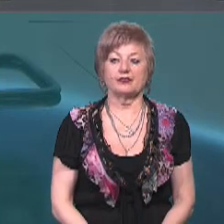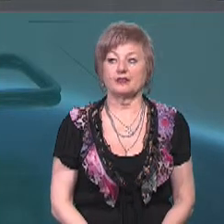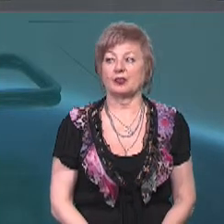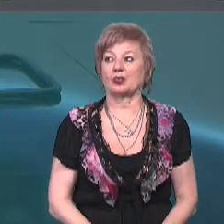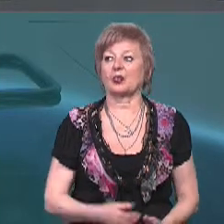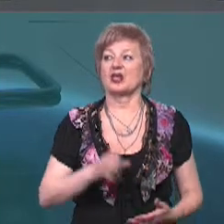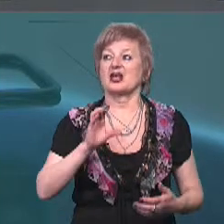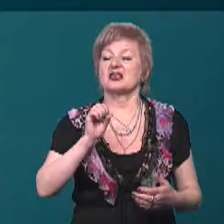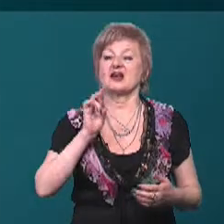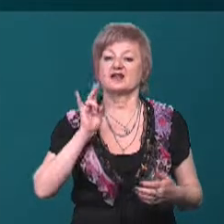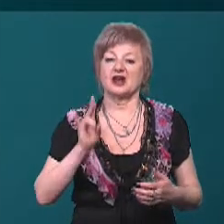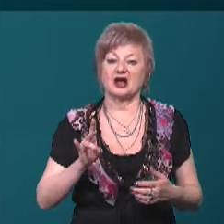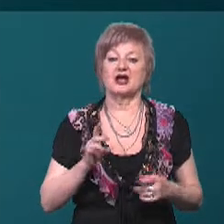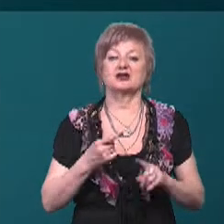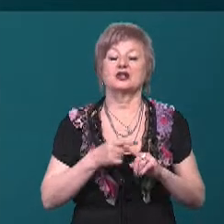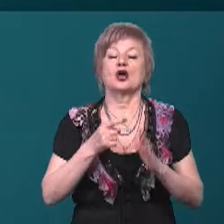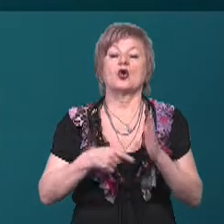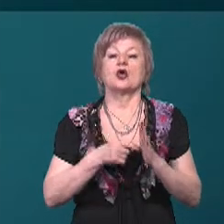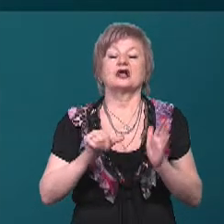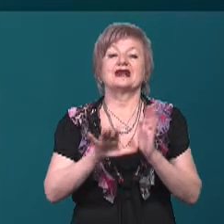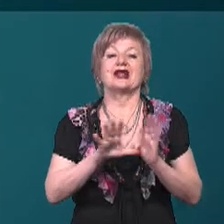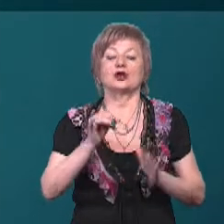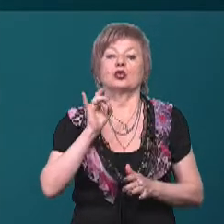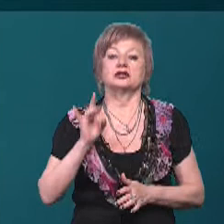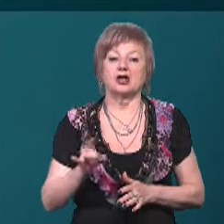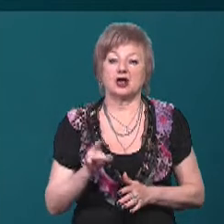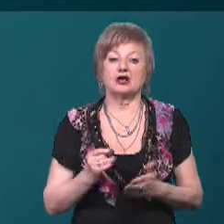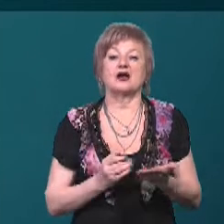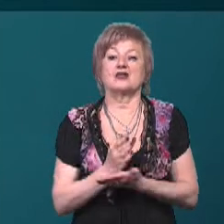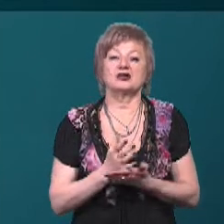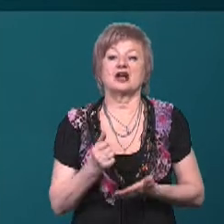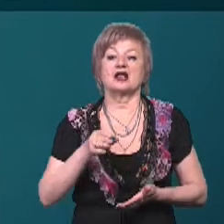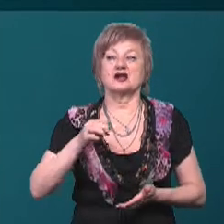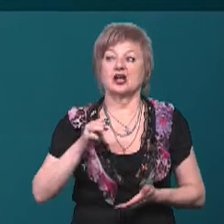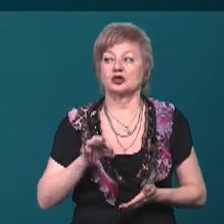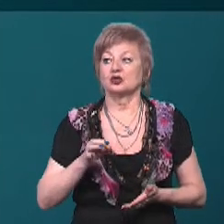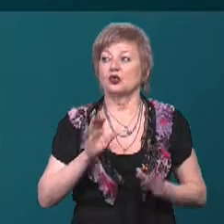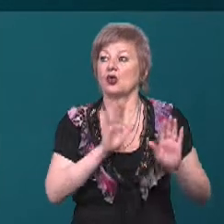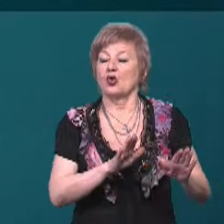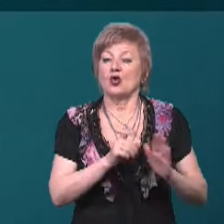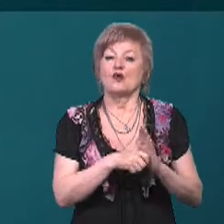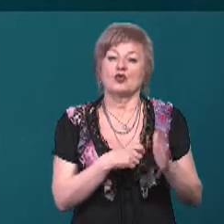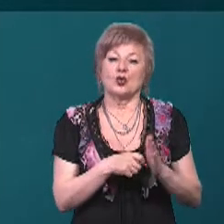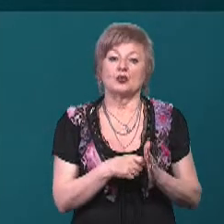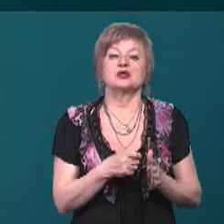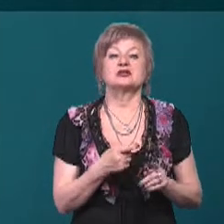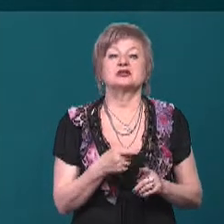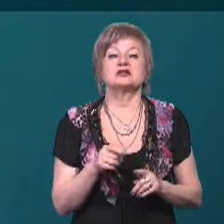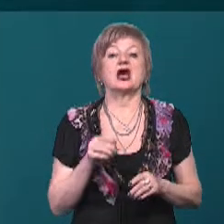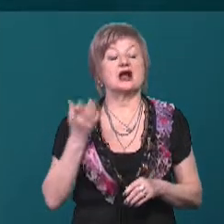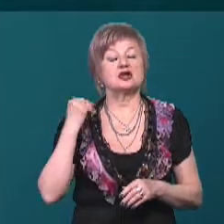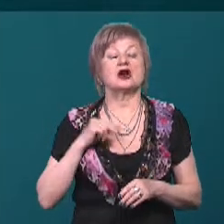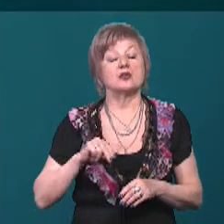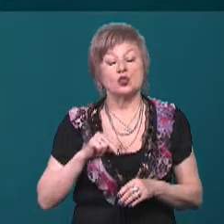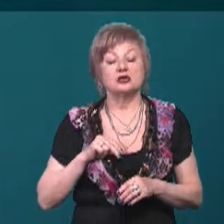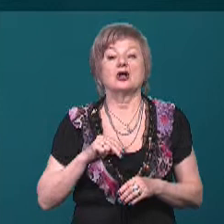Євген Панов – уродженець міста Енергодар, учасник Революції Гідності, ветеран АТО. До війни на Донбасі Панов працював водієм на Запорізькій АЕС.